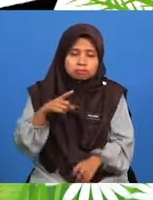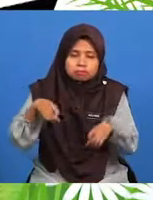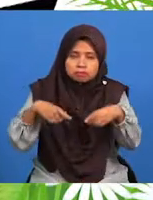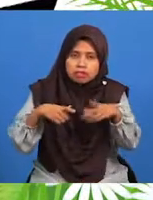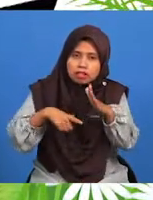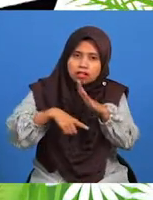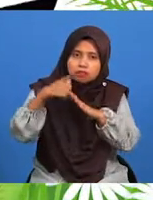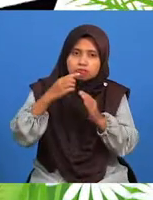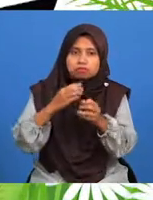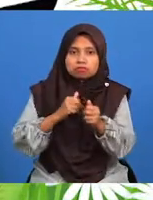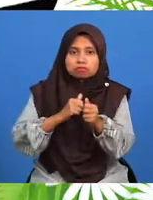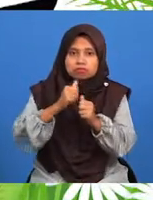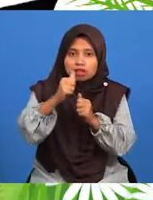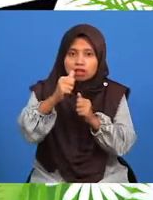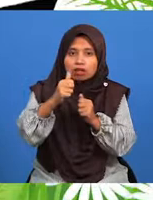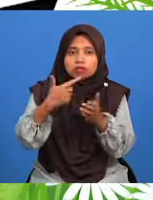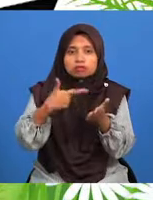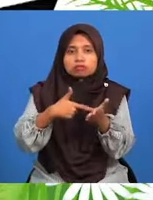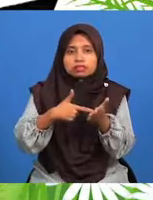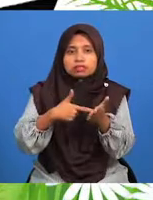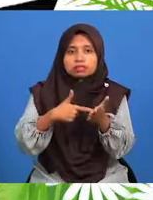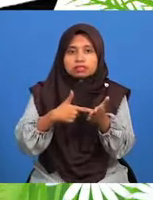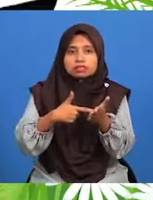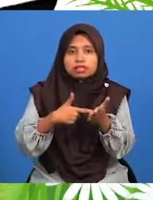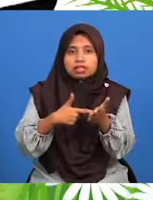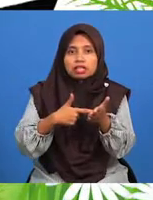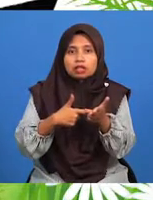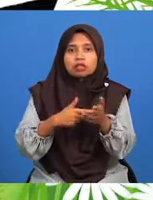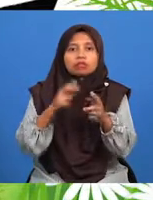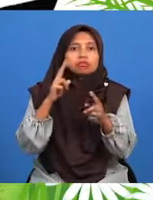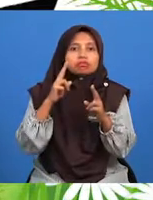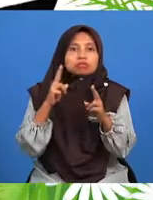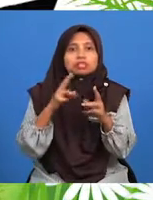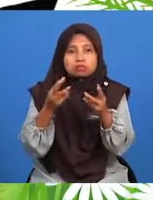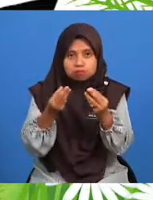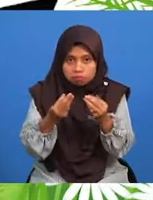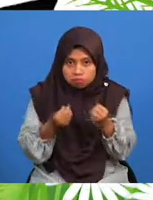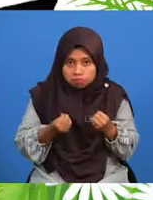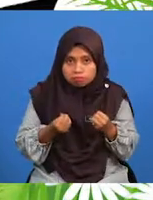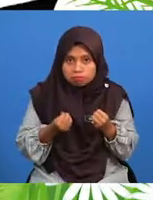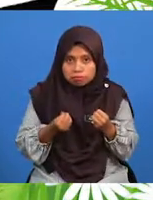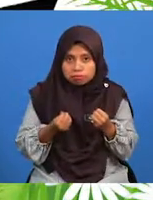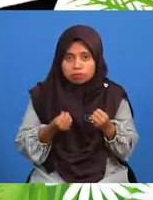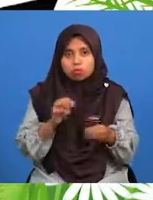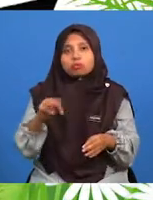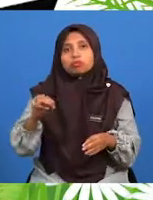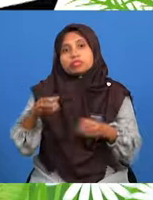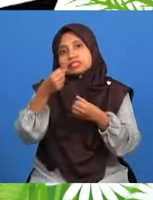jauh, Ustazah nak murid-murid cemerlang Ustazah sediakan dahulu buku